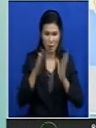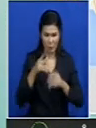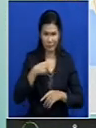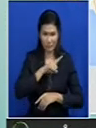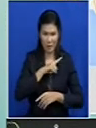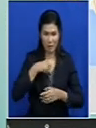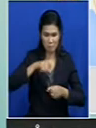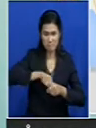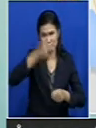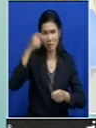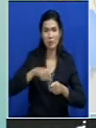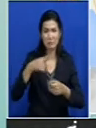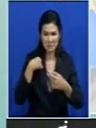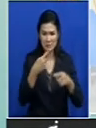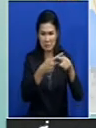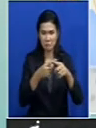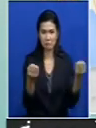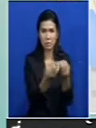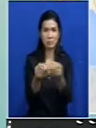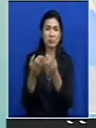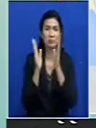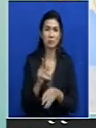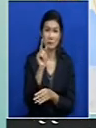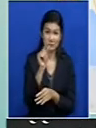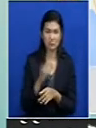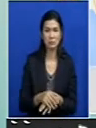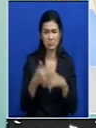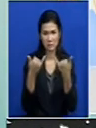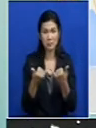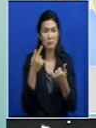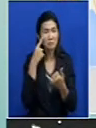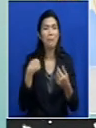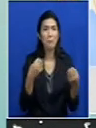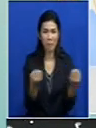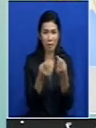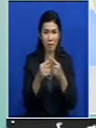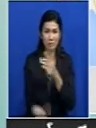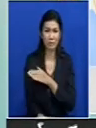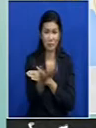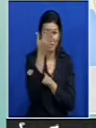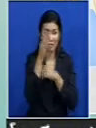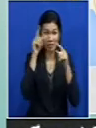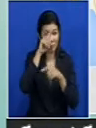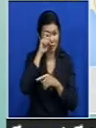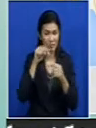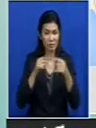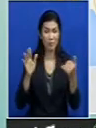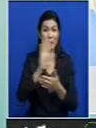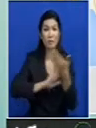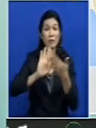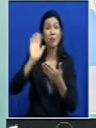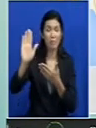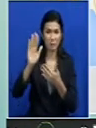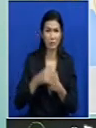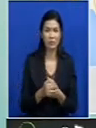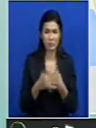บิดครับแล้วก็บาดเจ็บเพิ่มเติมกันไปอีก20คนนะครับโดยเหตุการณ์นี้ก็เกิดขึ้นนะครับเช้าตรู่วันเสาร์ตามเวลาของประเทศตุรกีนะ